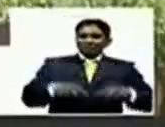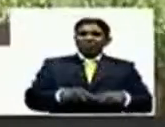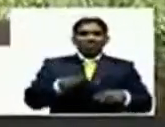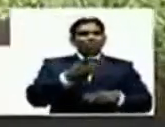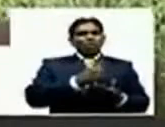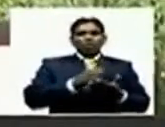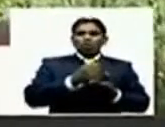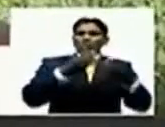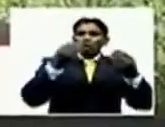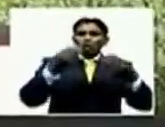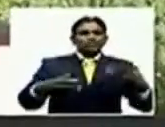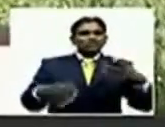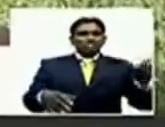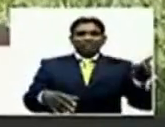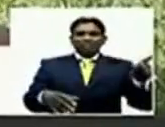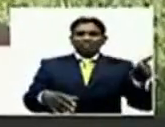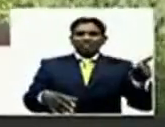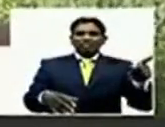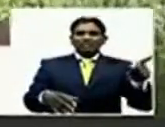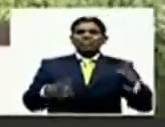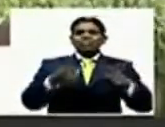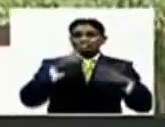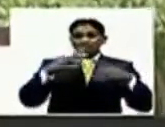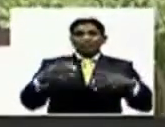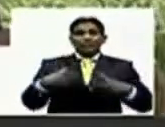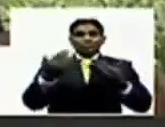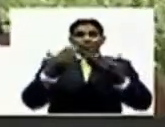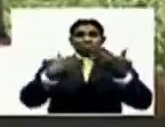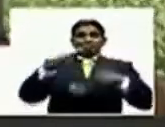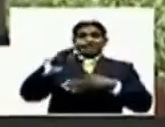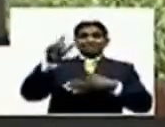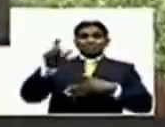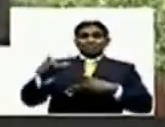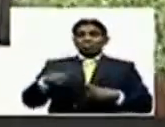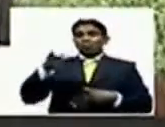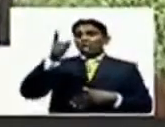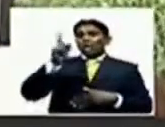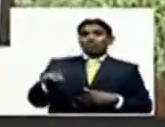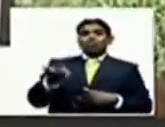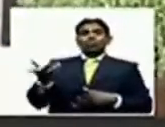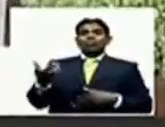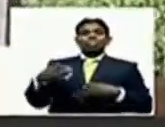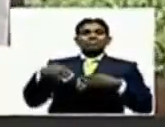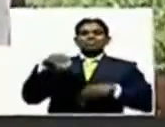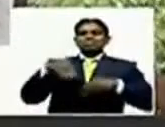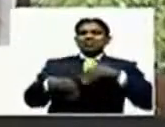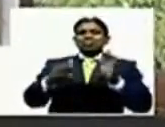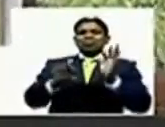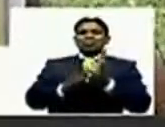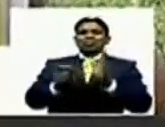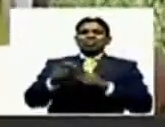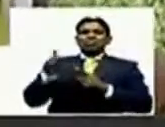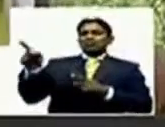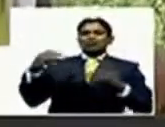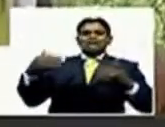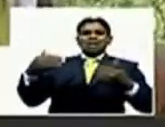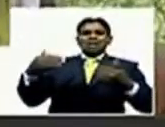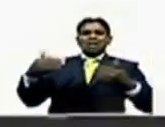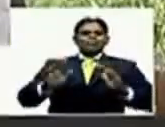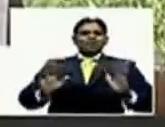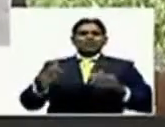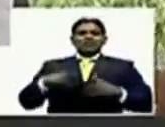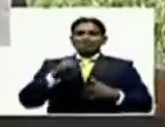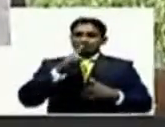බලබුළු ආරංකාරයන්ට අනුමැතිය දුන්නේ පාලකය මිසක් ඔබ අපයි නොවේ කියන එකත් පාලකයන්ට දැනුමත් කරන්න